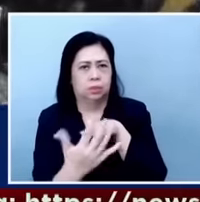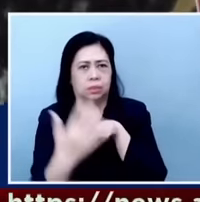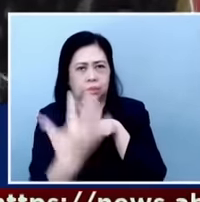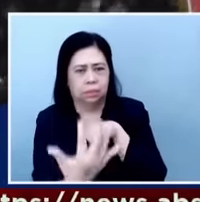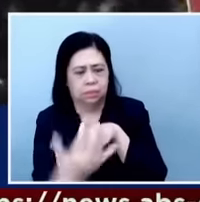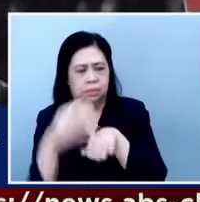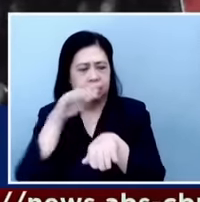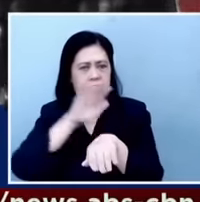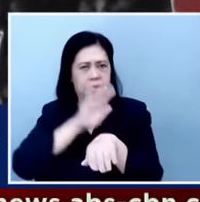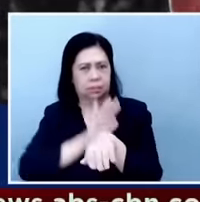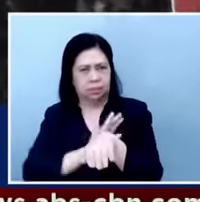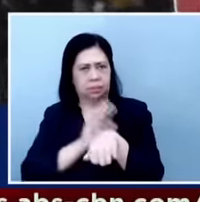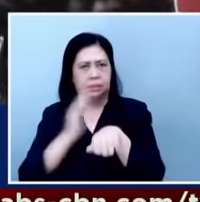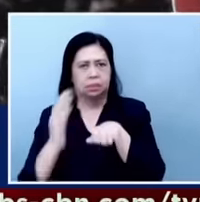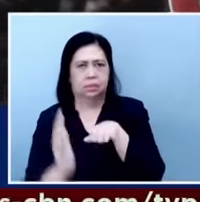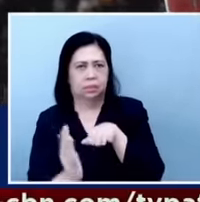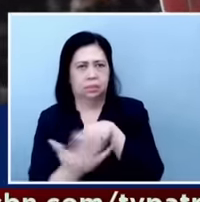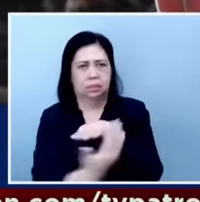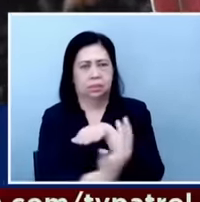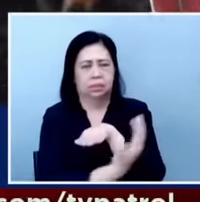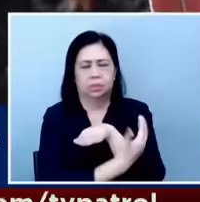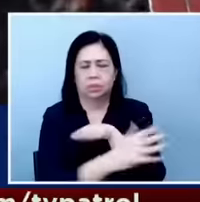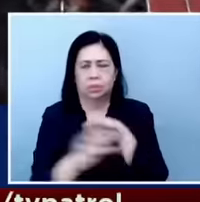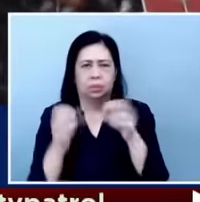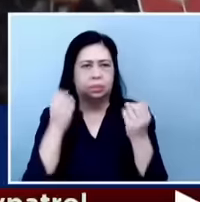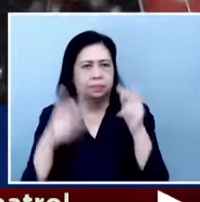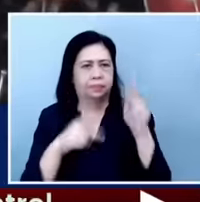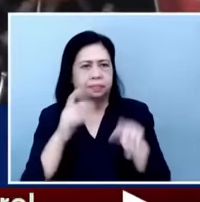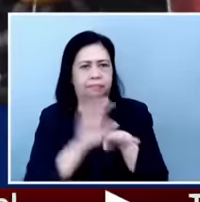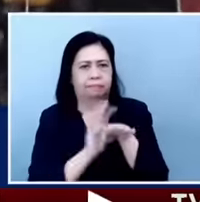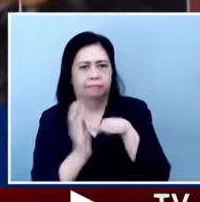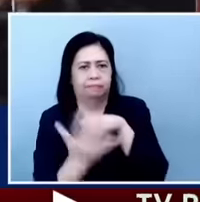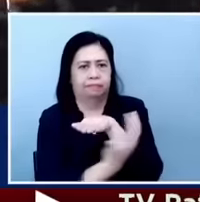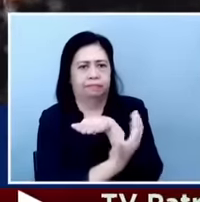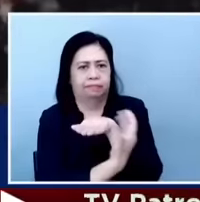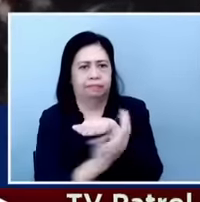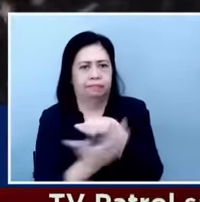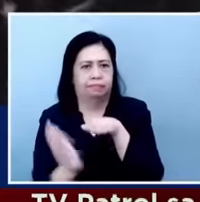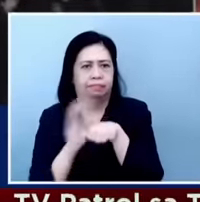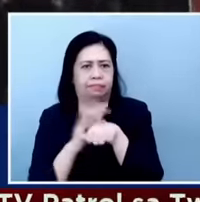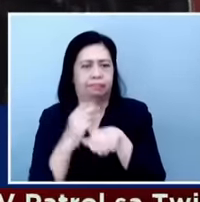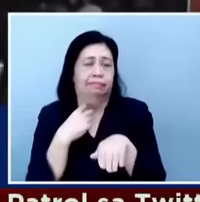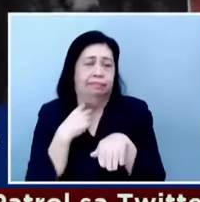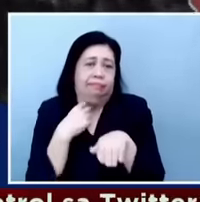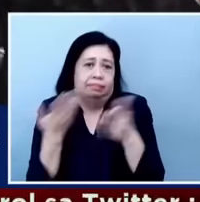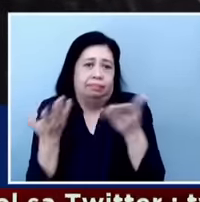maging sa harapan, sa tagiliran, napakaraming tao. Wala rin pong nagawa, siyempre pa,